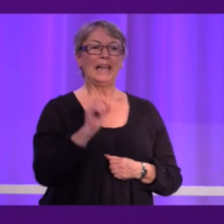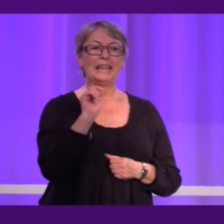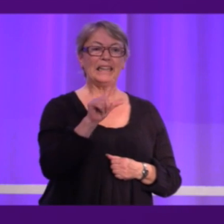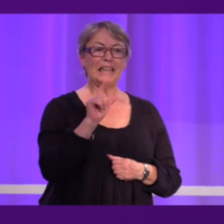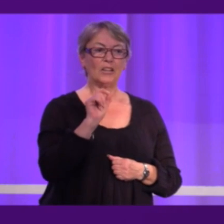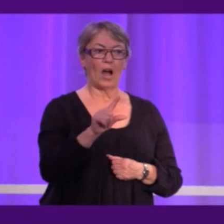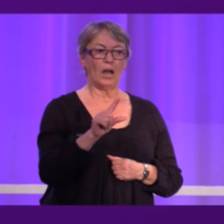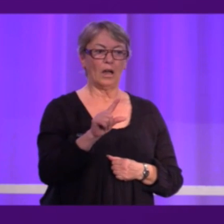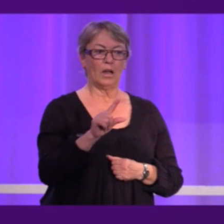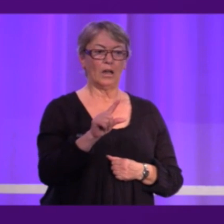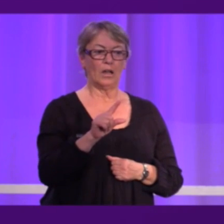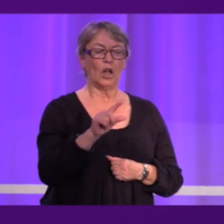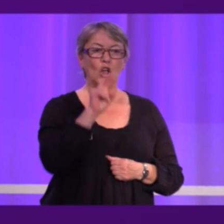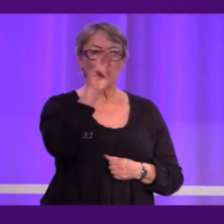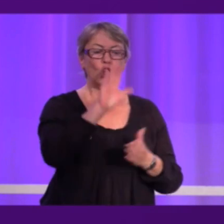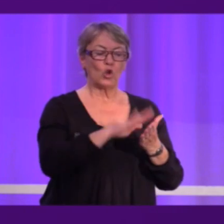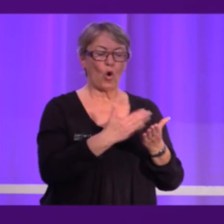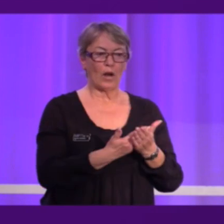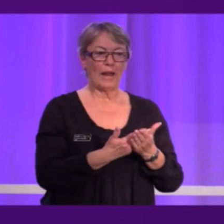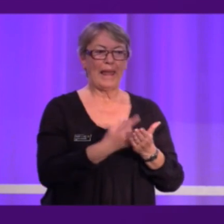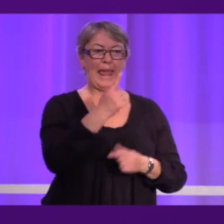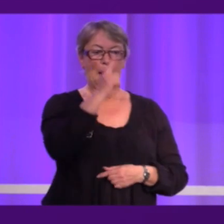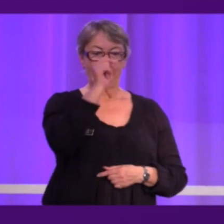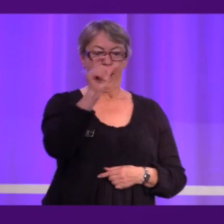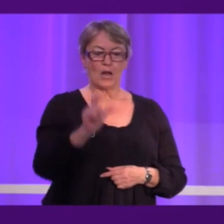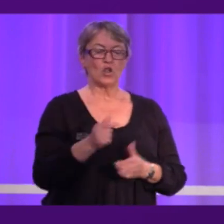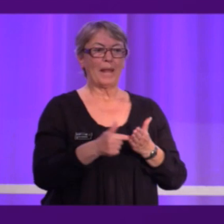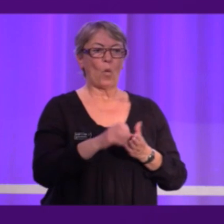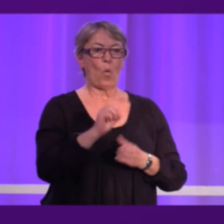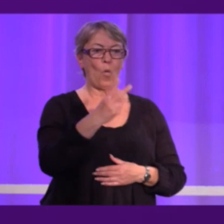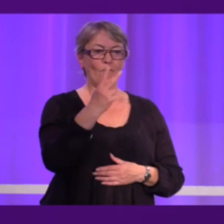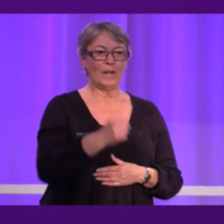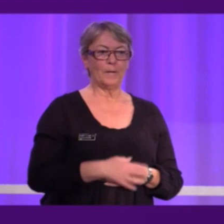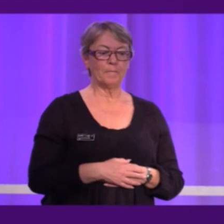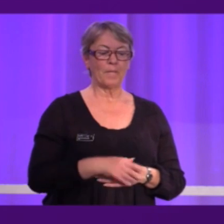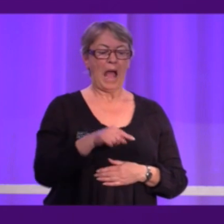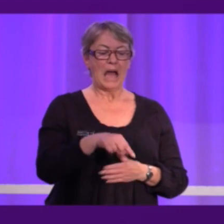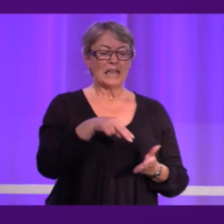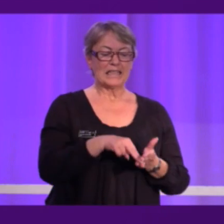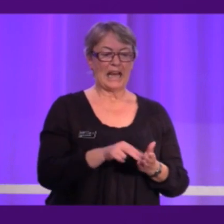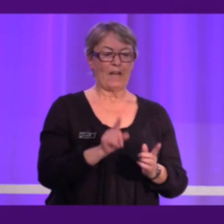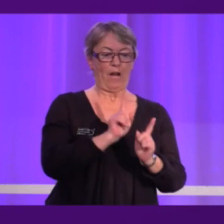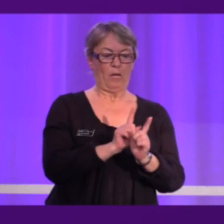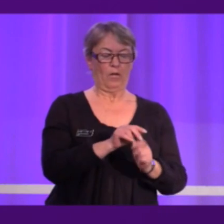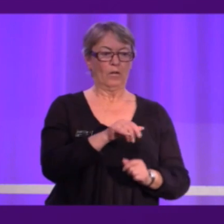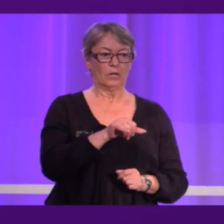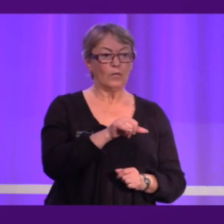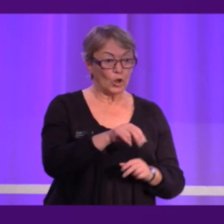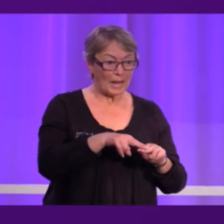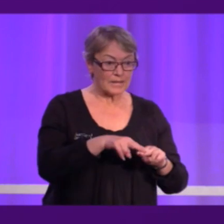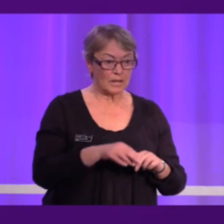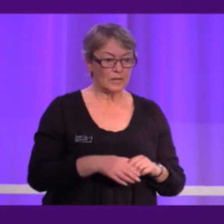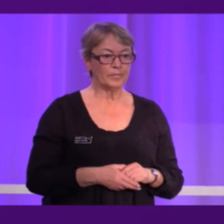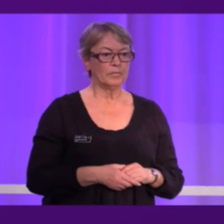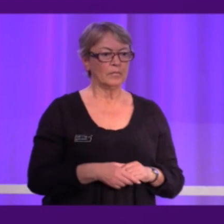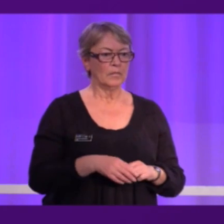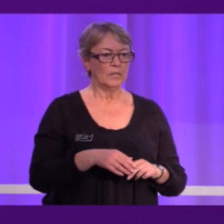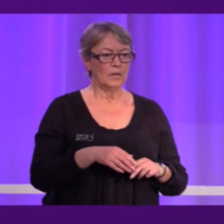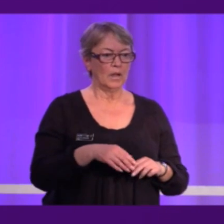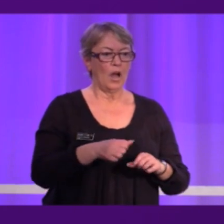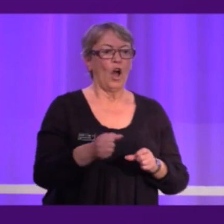Digital syntolkning. En man som heter Ove. Han ställer sig framför flyttlasset. Vad håller du på med? Lite mer.